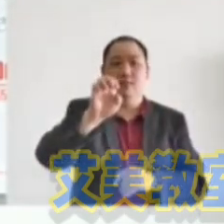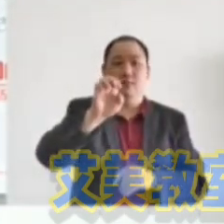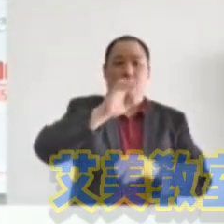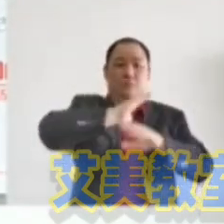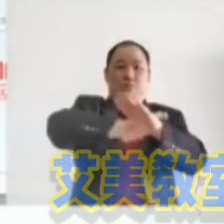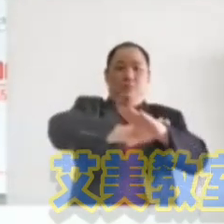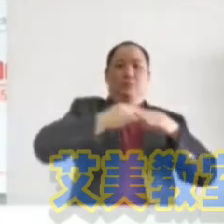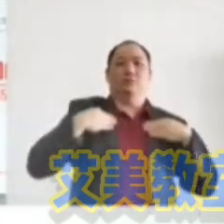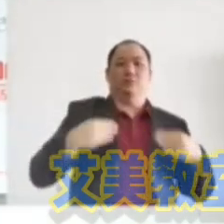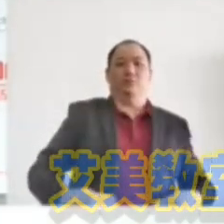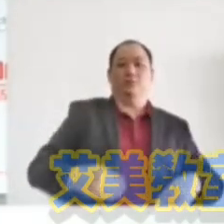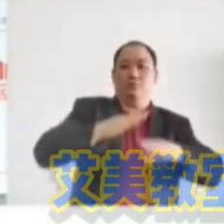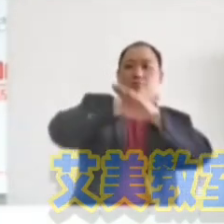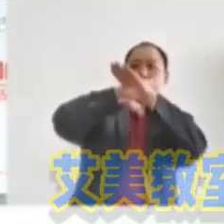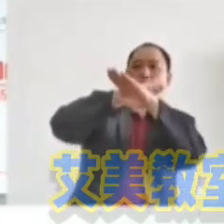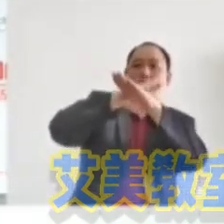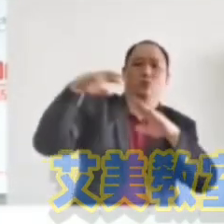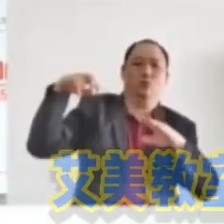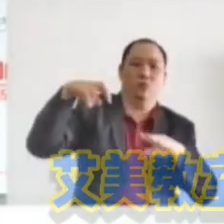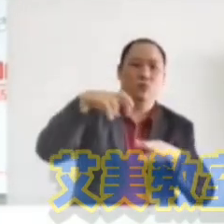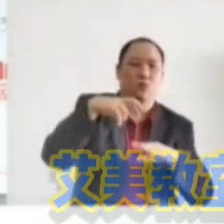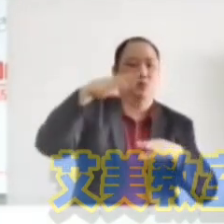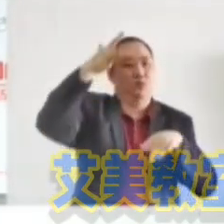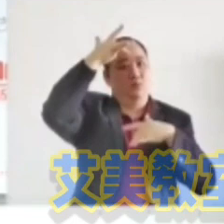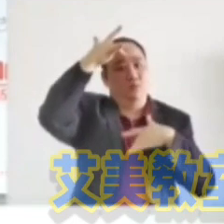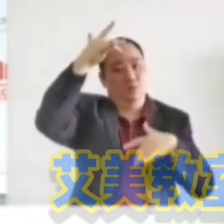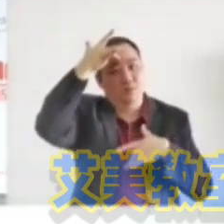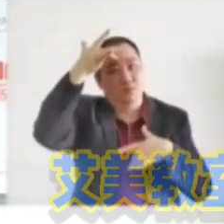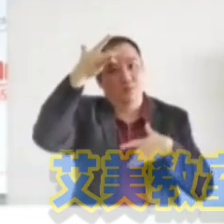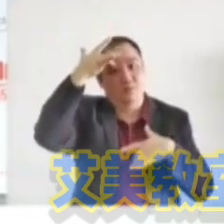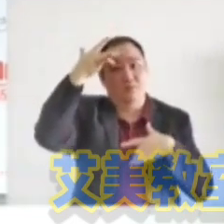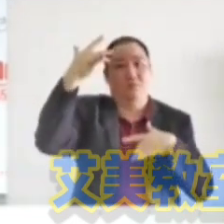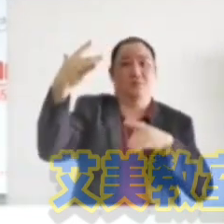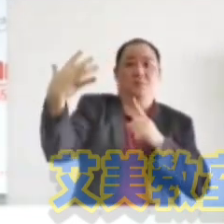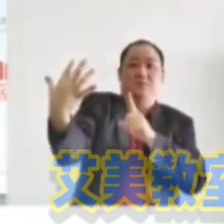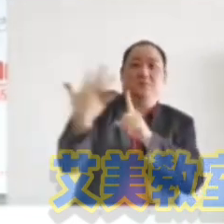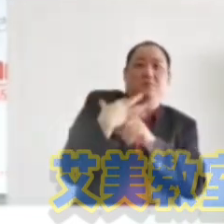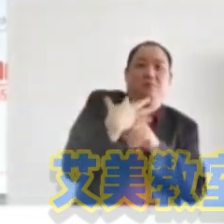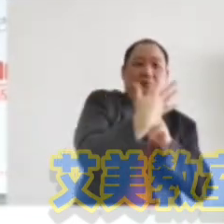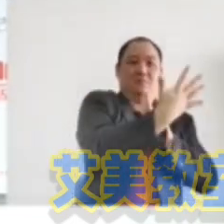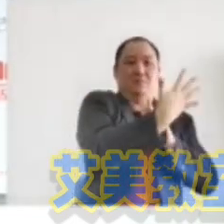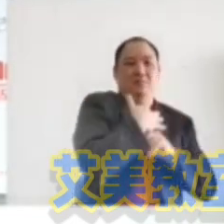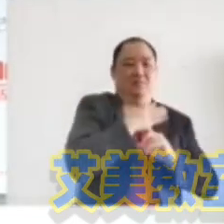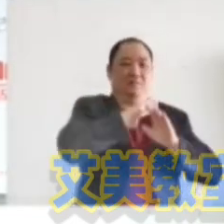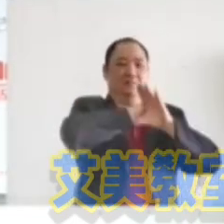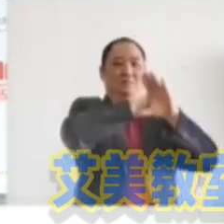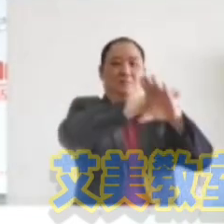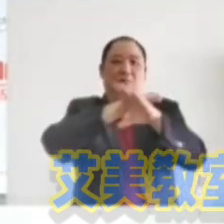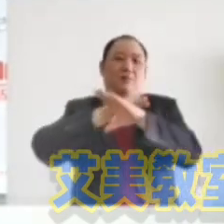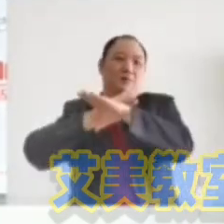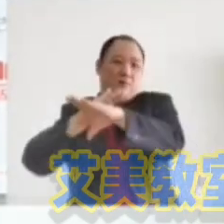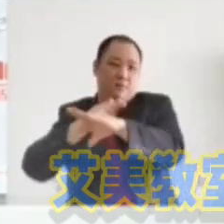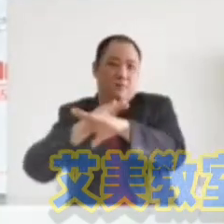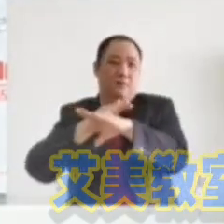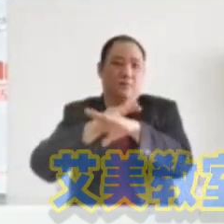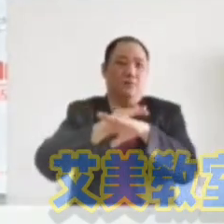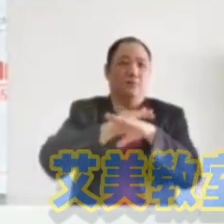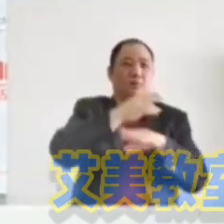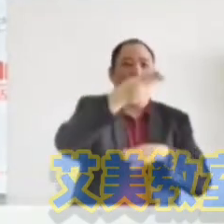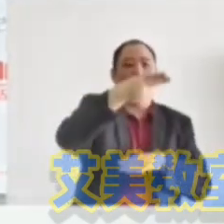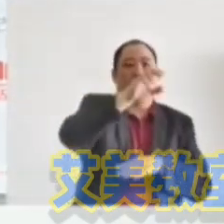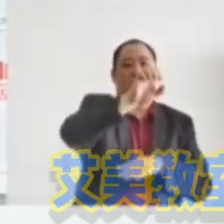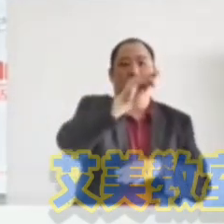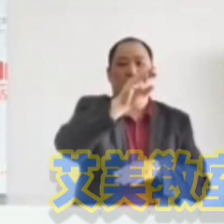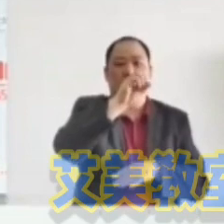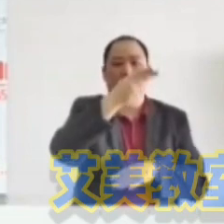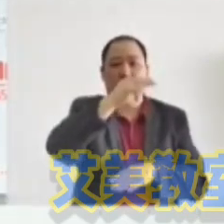这个产品哦，它是比较在市场上哦比较属于独一无二的一款产品。为什么？因为它可以帮助我们激活、活